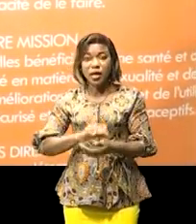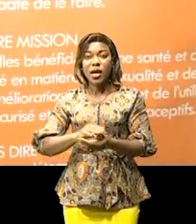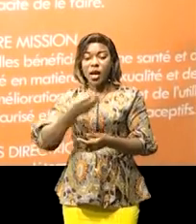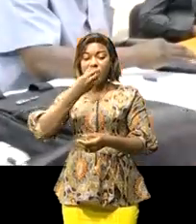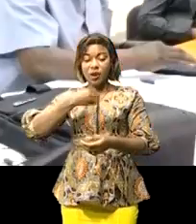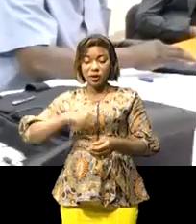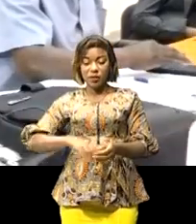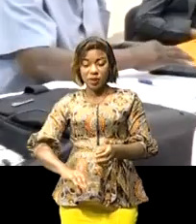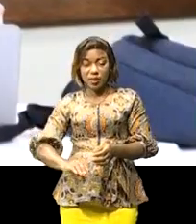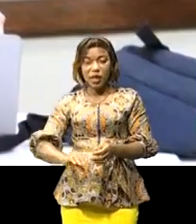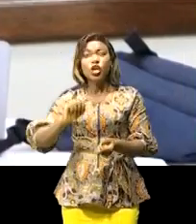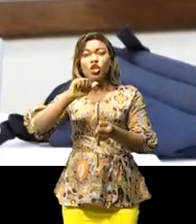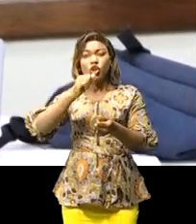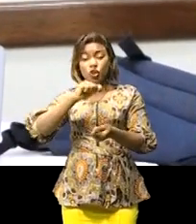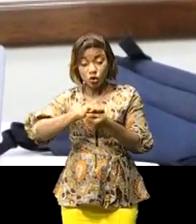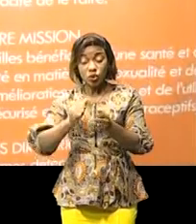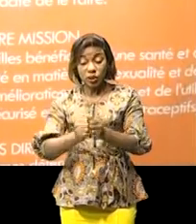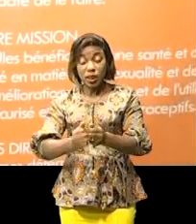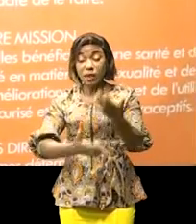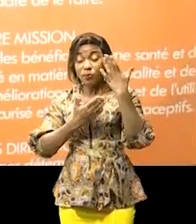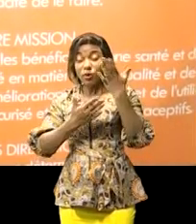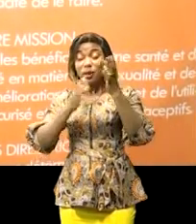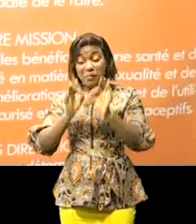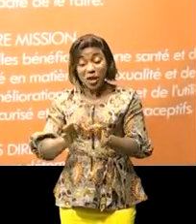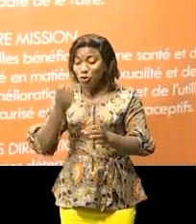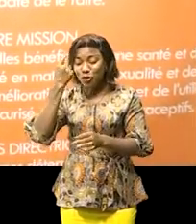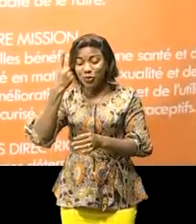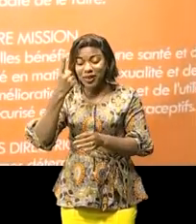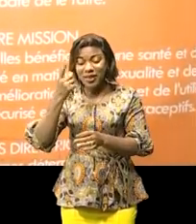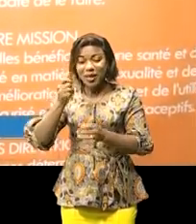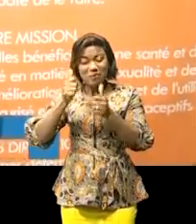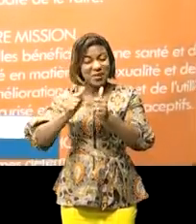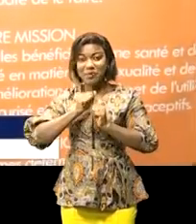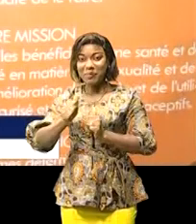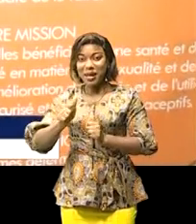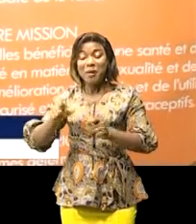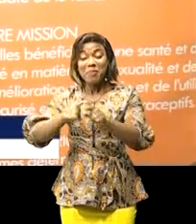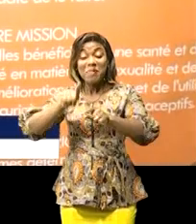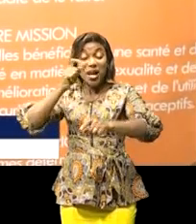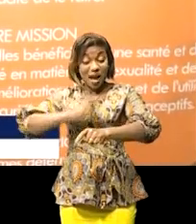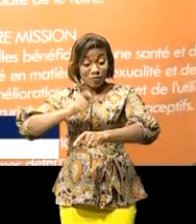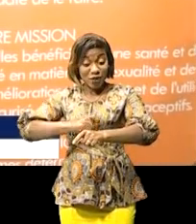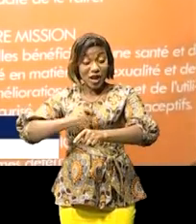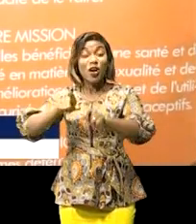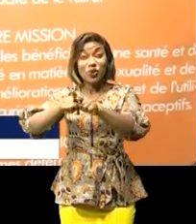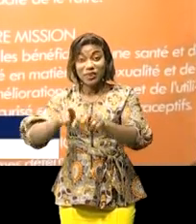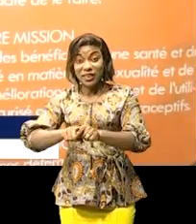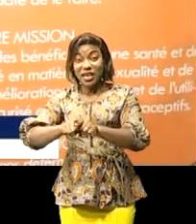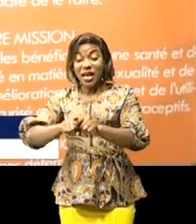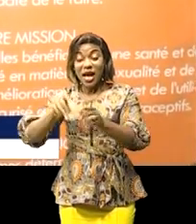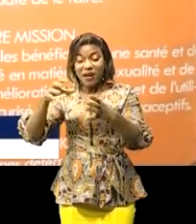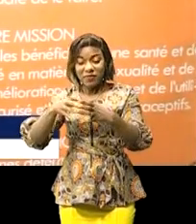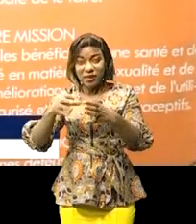sujet délicat. C'est toujours mal compris, que ce soit par les avocats ou par les magistrats. Avec la venue